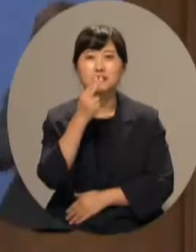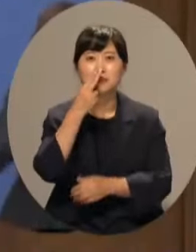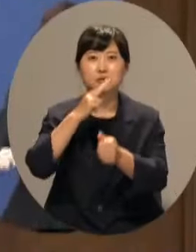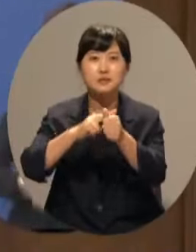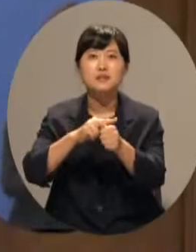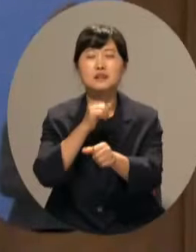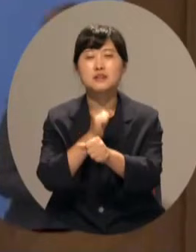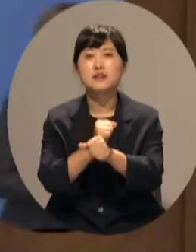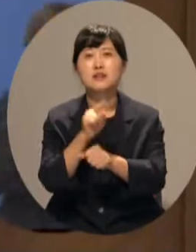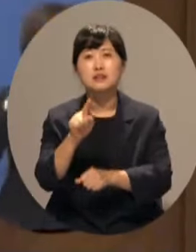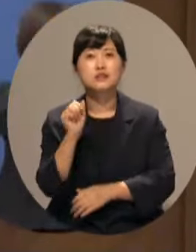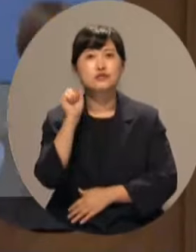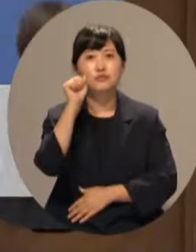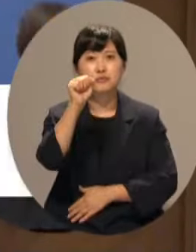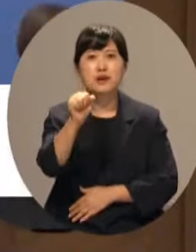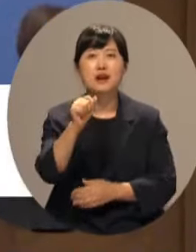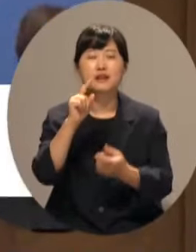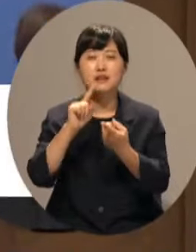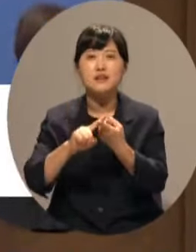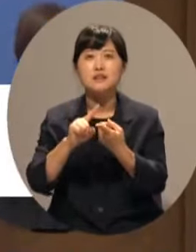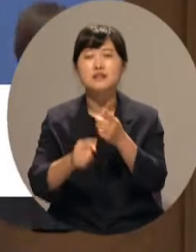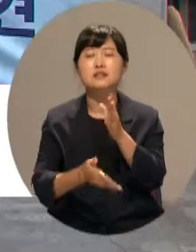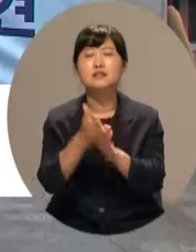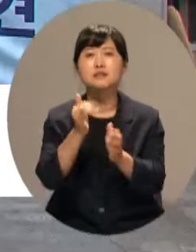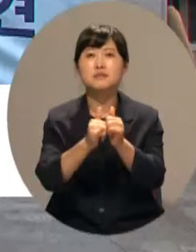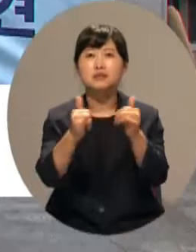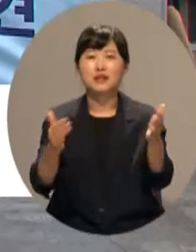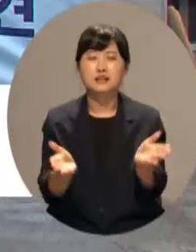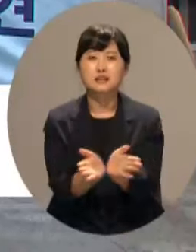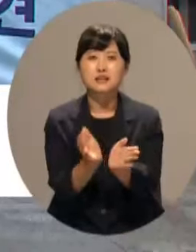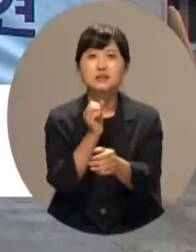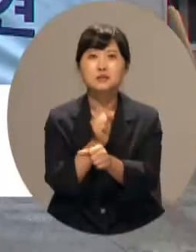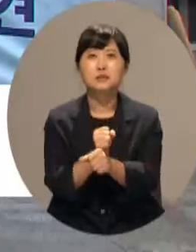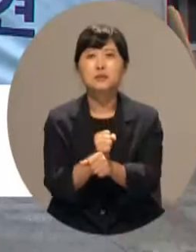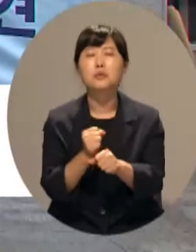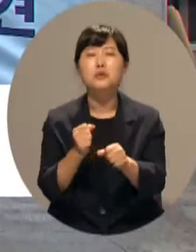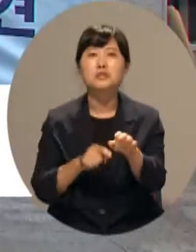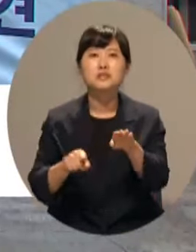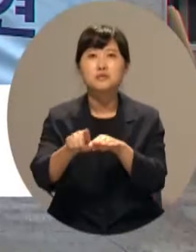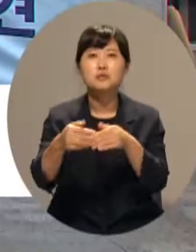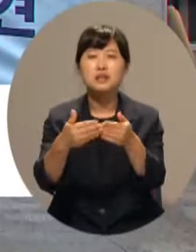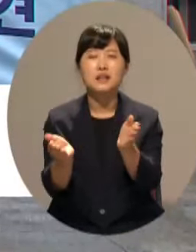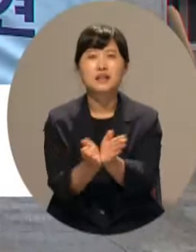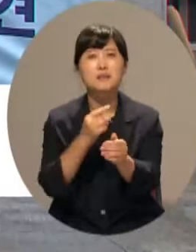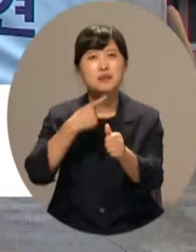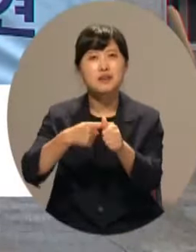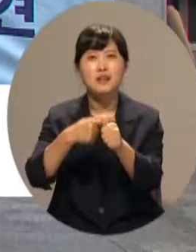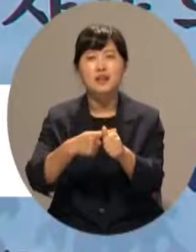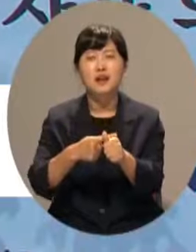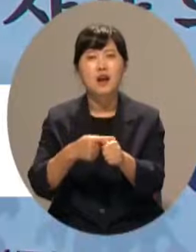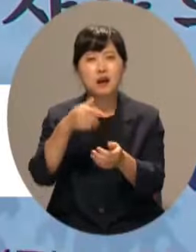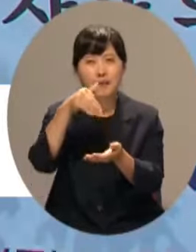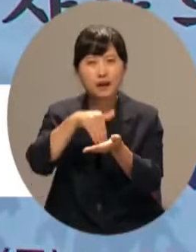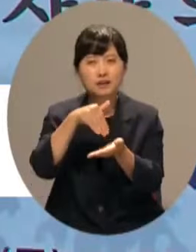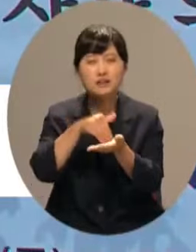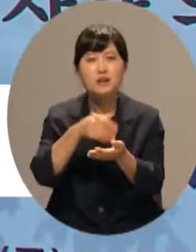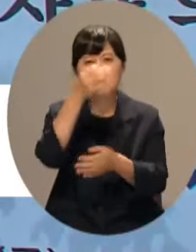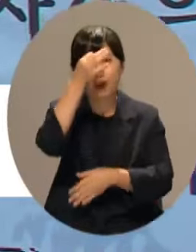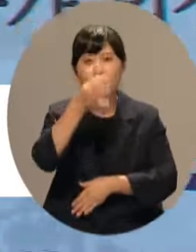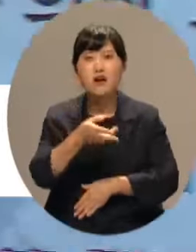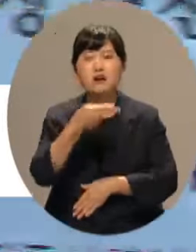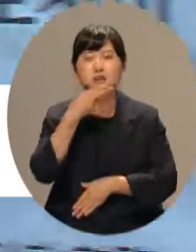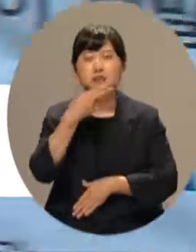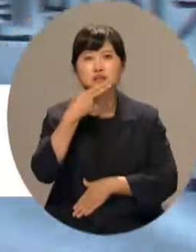의원 의 출마 사실이 알려지자 시민단체와 진보 정당이 비판이 쏟아졌습니다 관성이 나 사과는 커녕 시민이